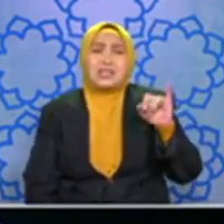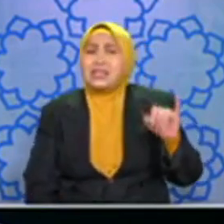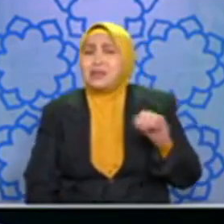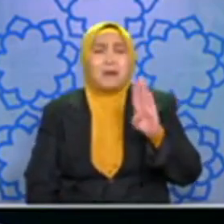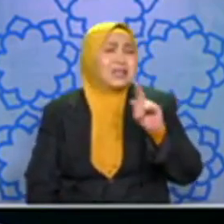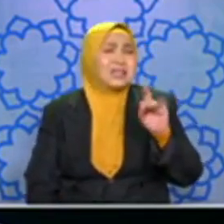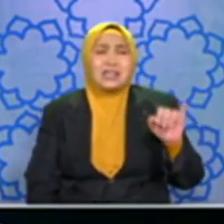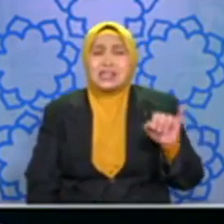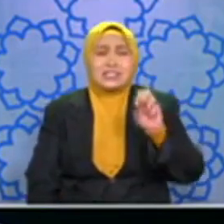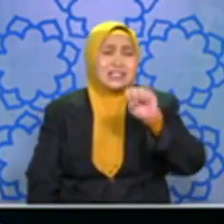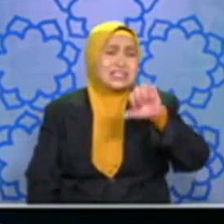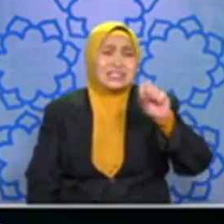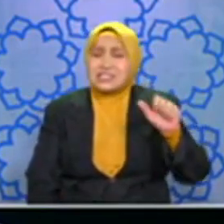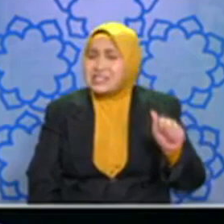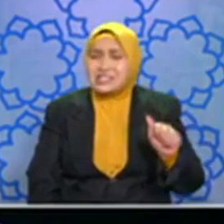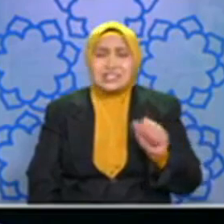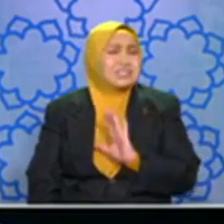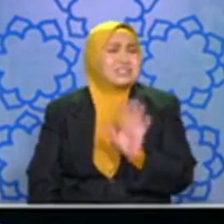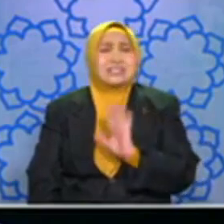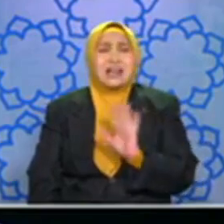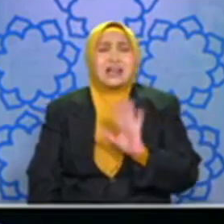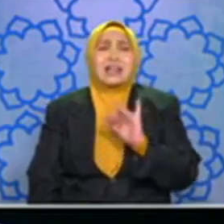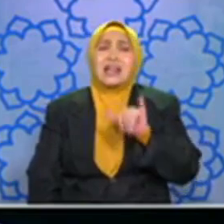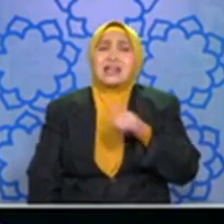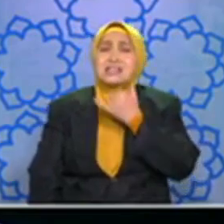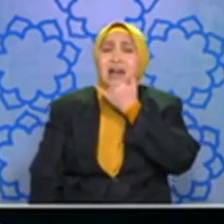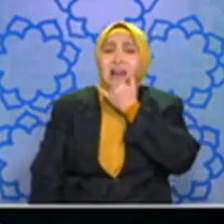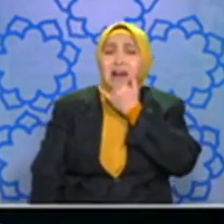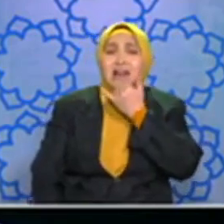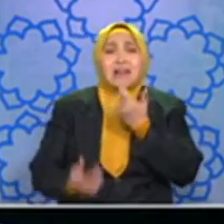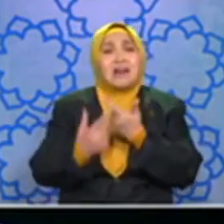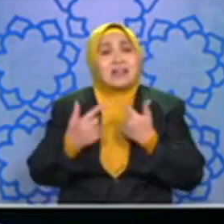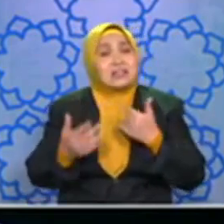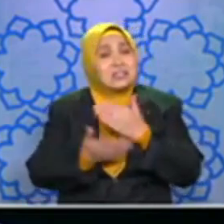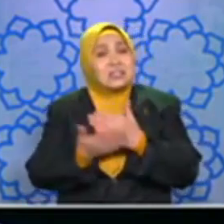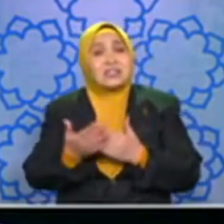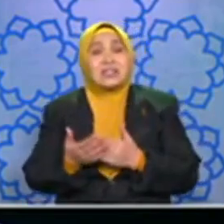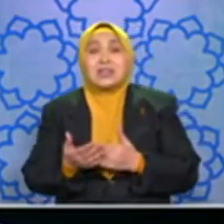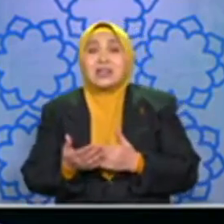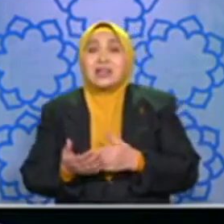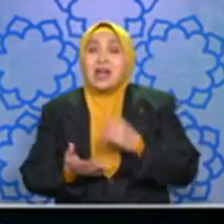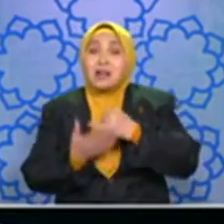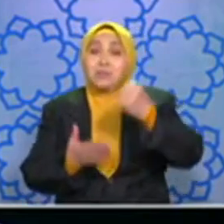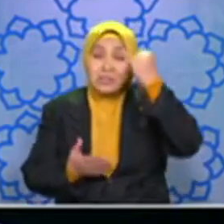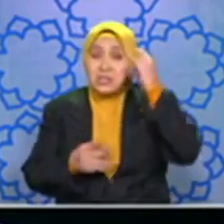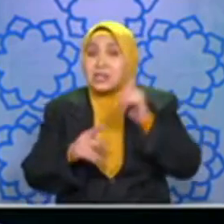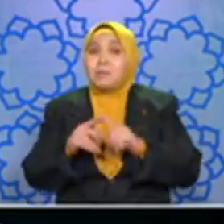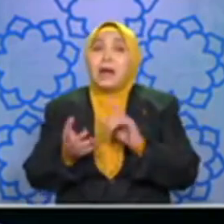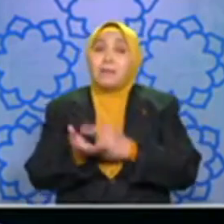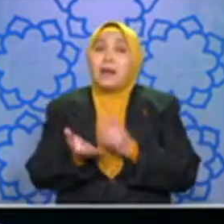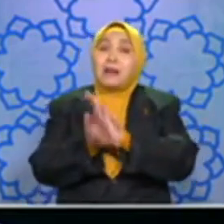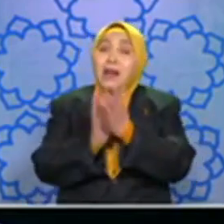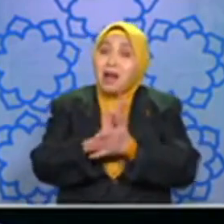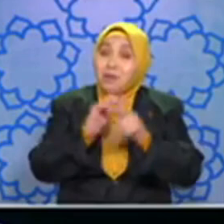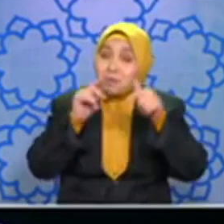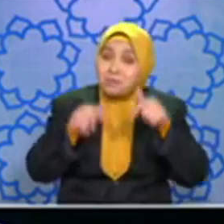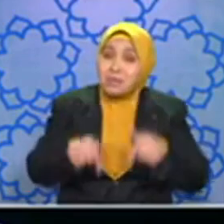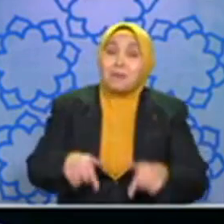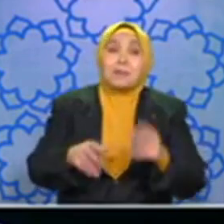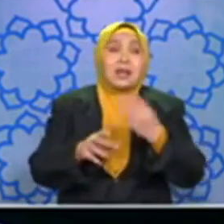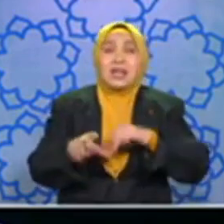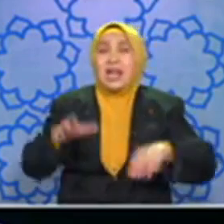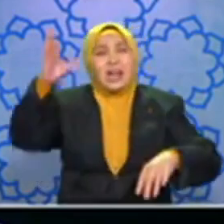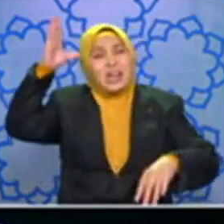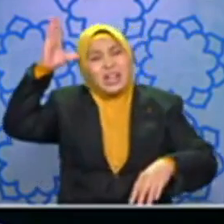bagi yang salah dari segi ilmunya. Tetapi apa yang berlaku bagi mereka yang